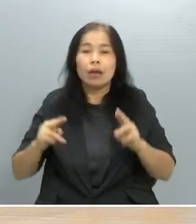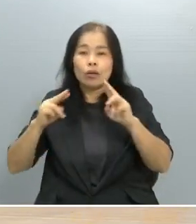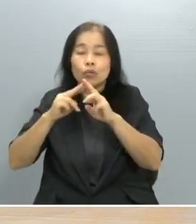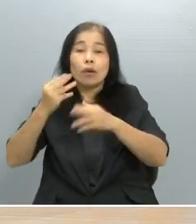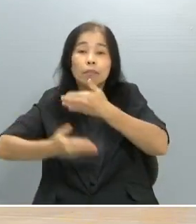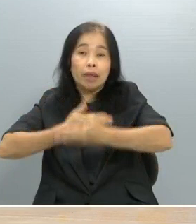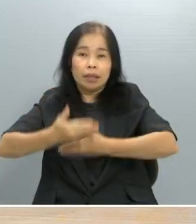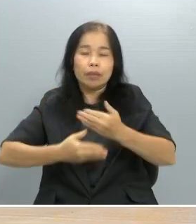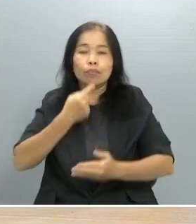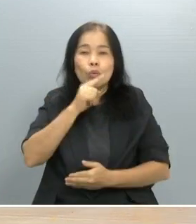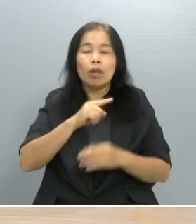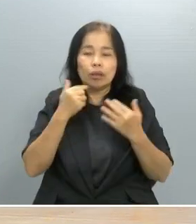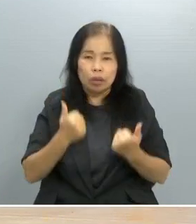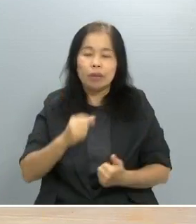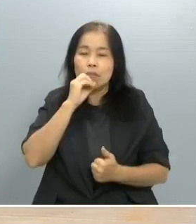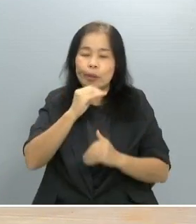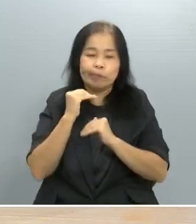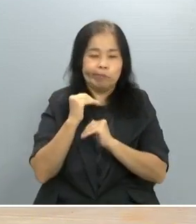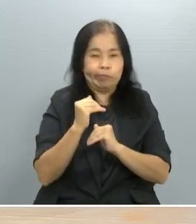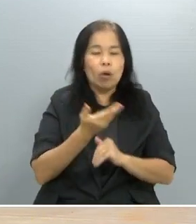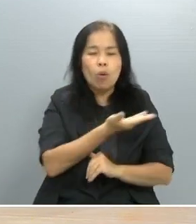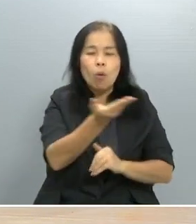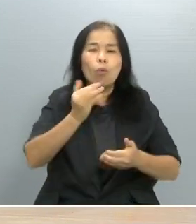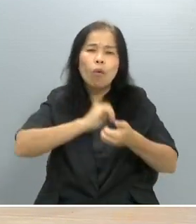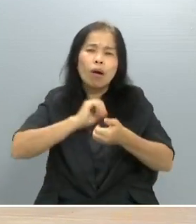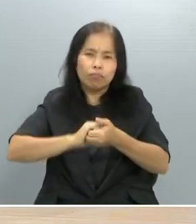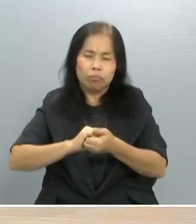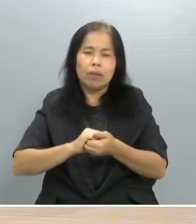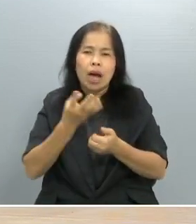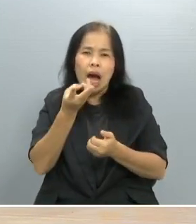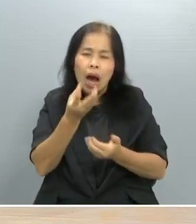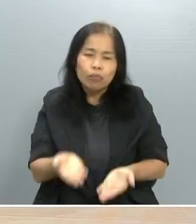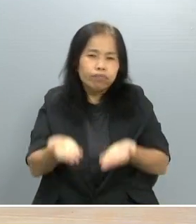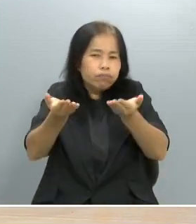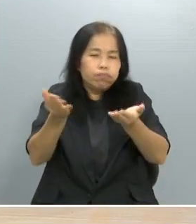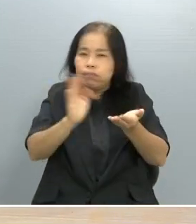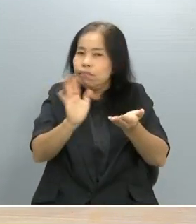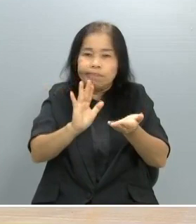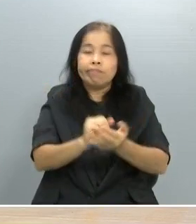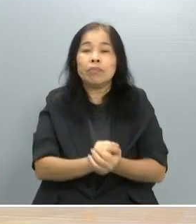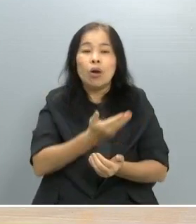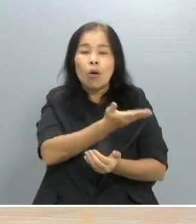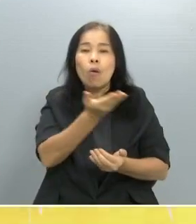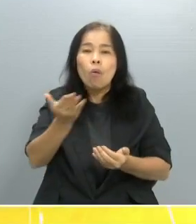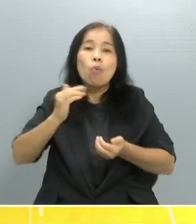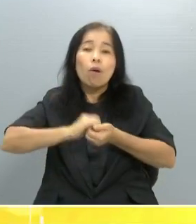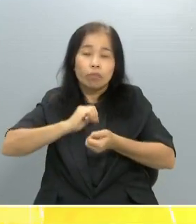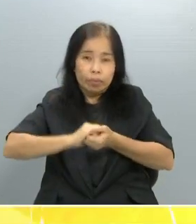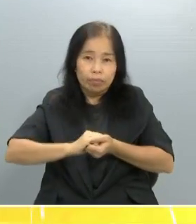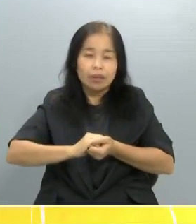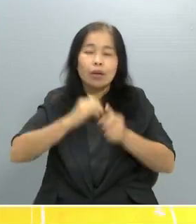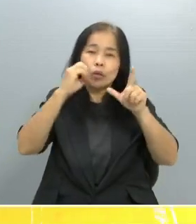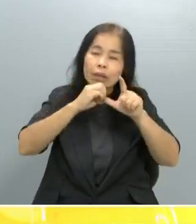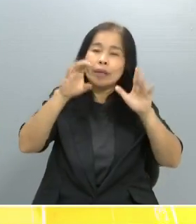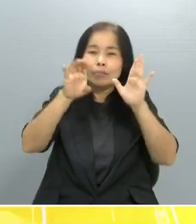ย advise ได้ขอครำรมอกัผู้ประกอบการอย่า grandfatherและขอความรวมมอกับบัดา หราง ค้าปรกต่าง ๆ